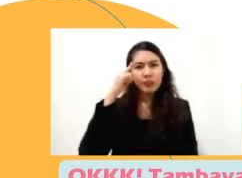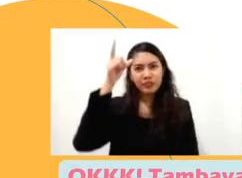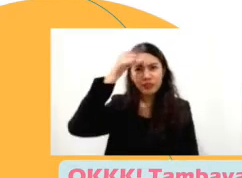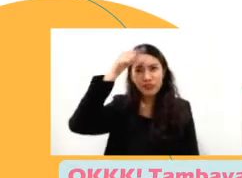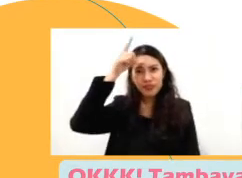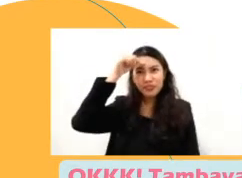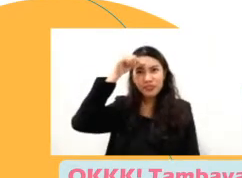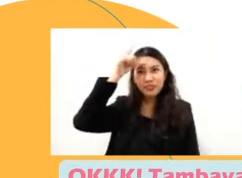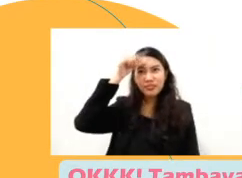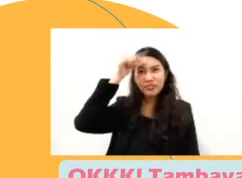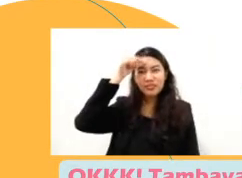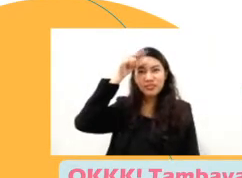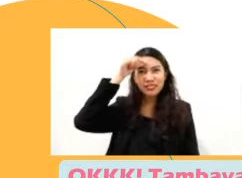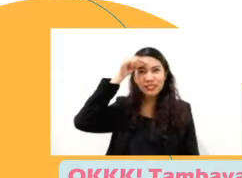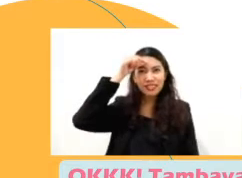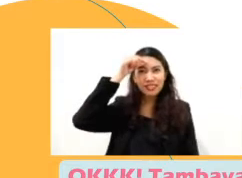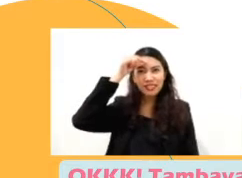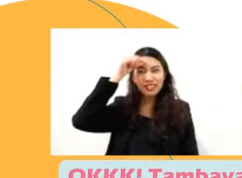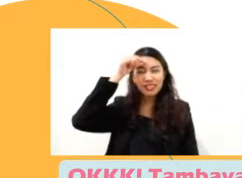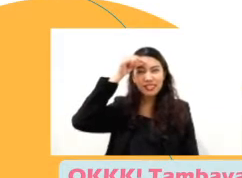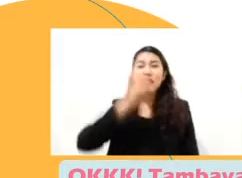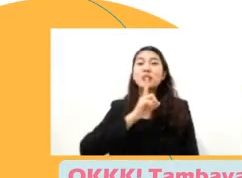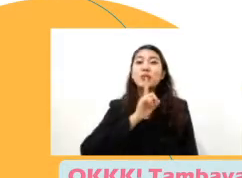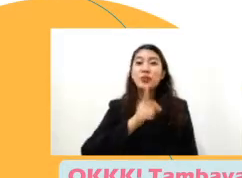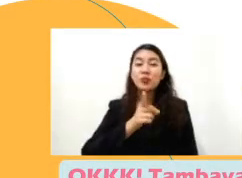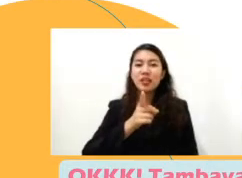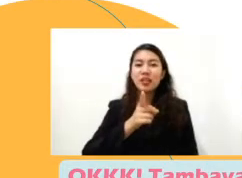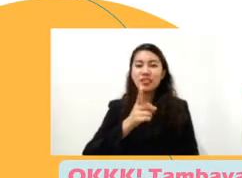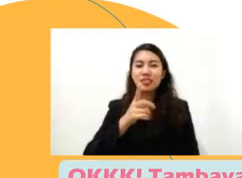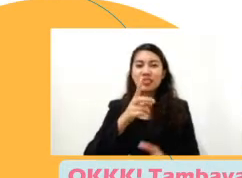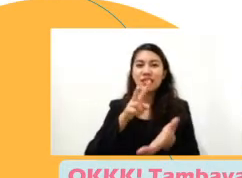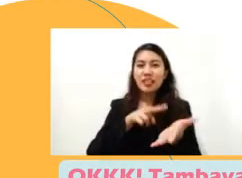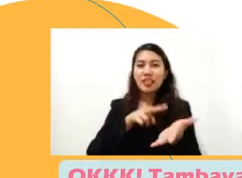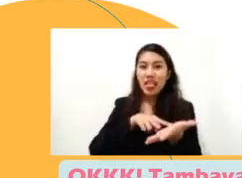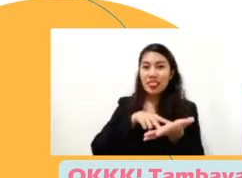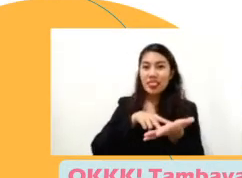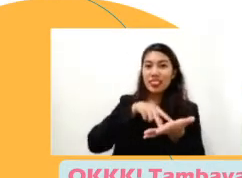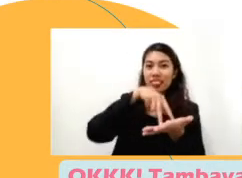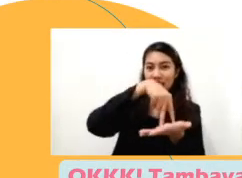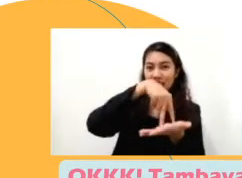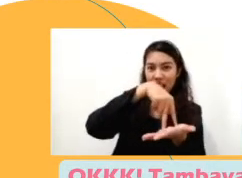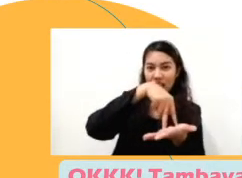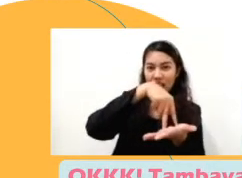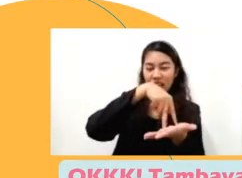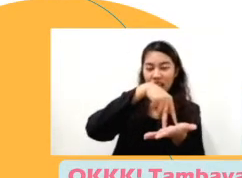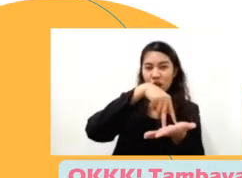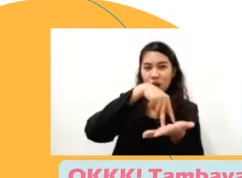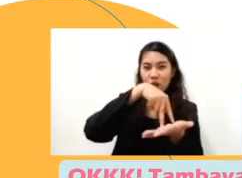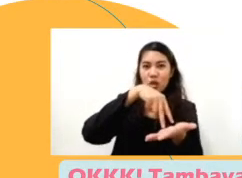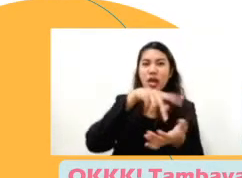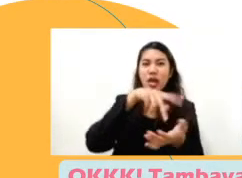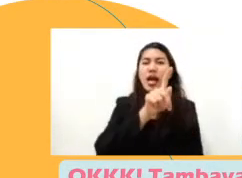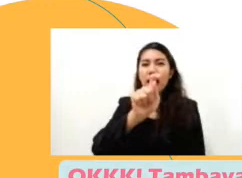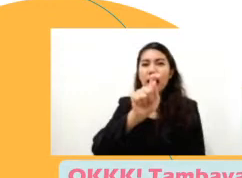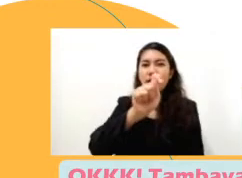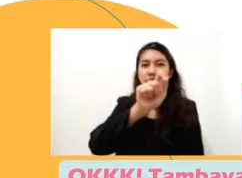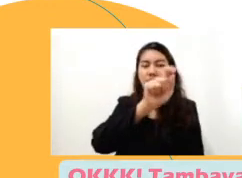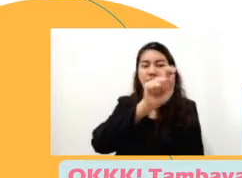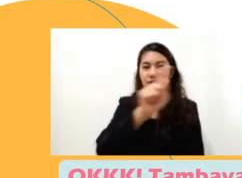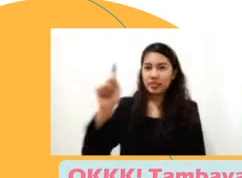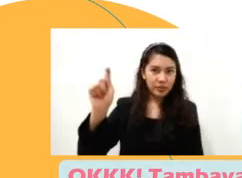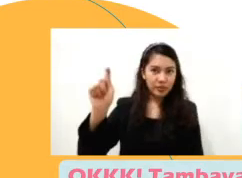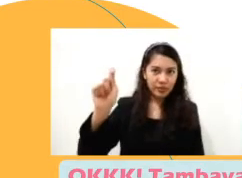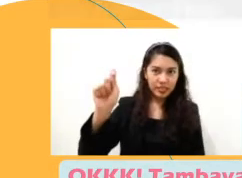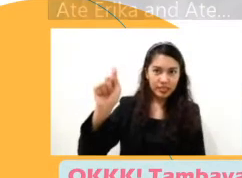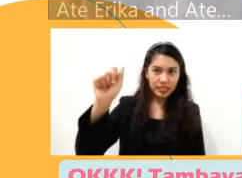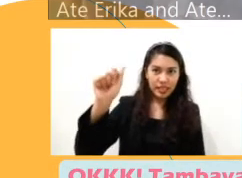Actually, ang interesting po nung tayo, tas na naging tayo, na bigla ni Ate Tere. Hindi ko in-expect na ganun